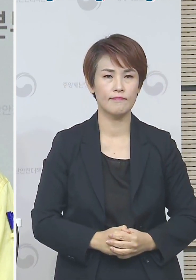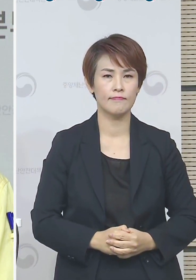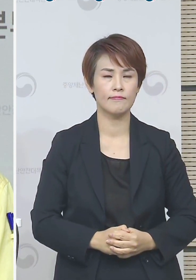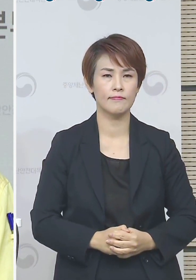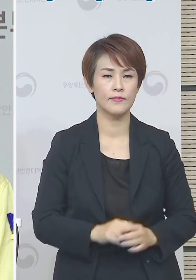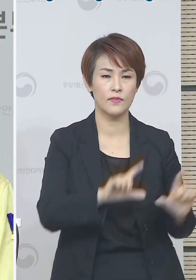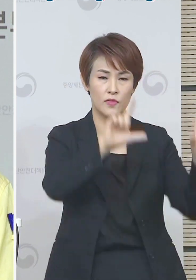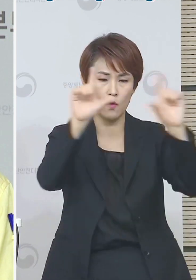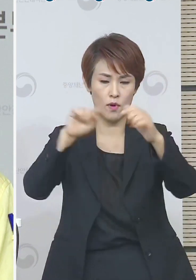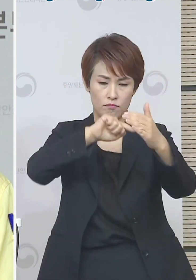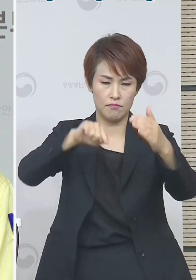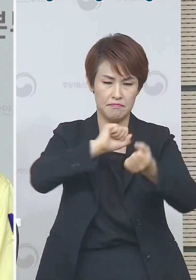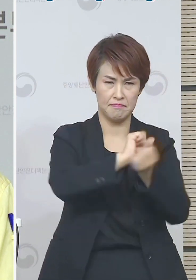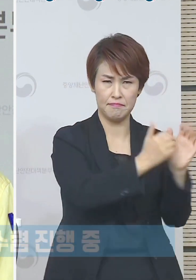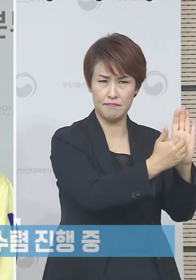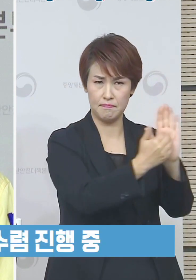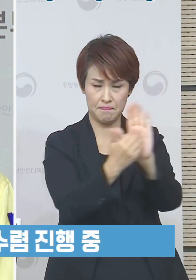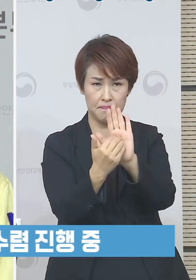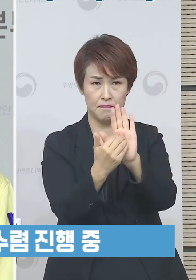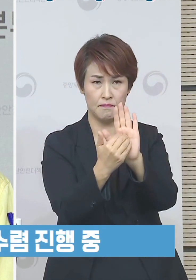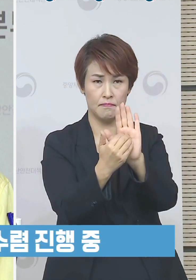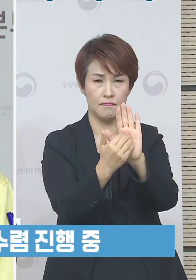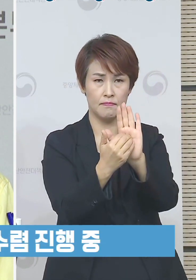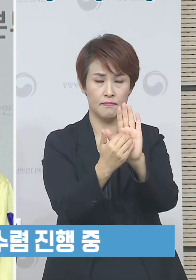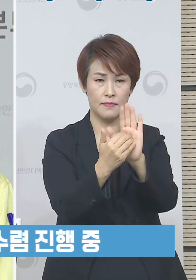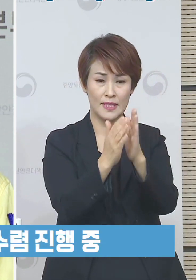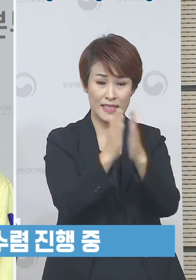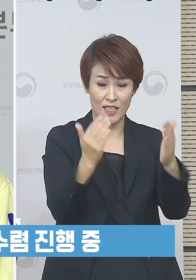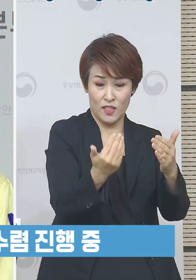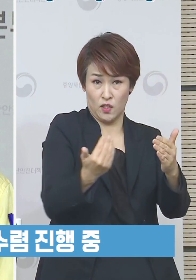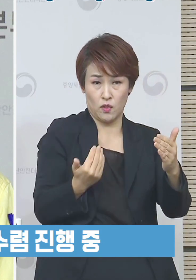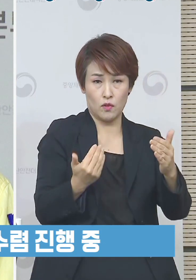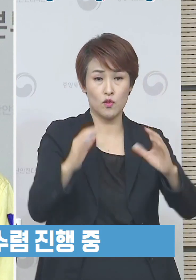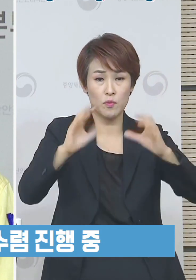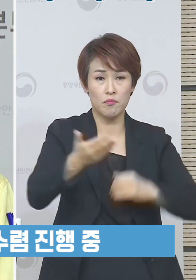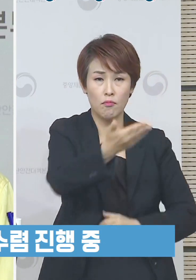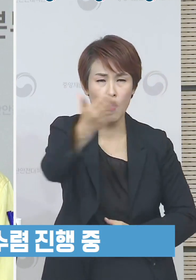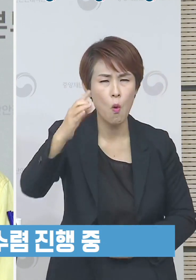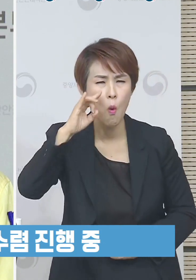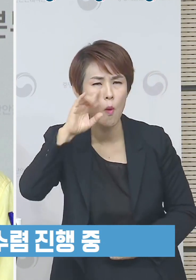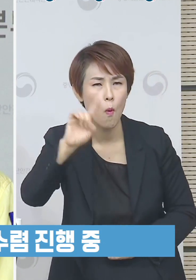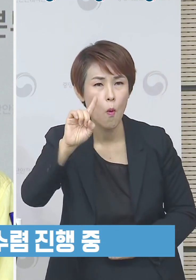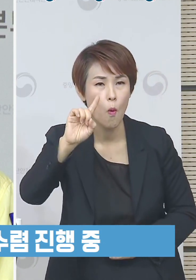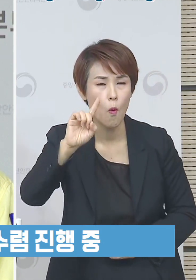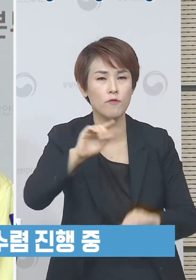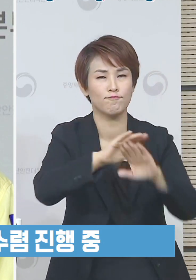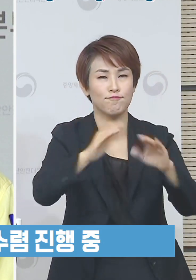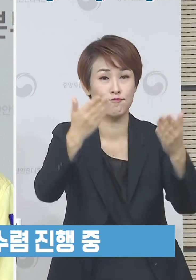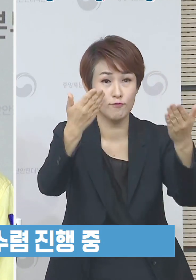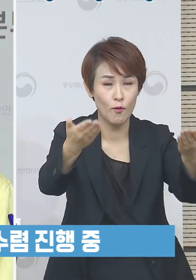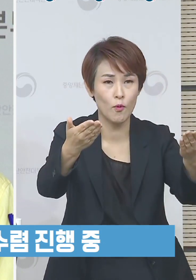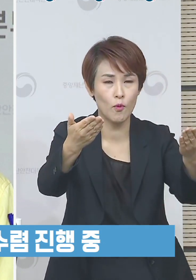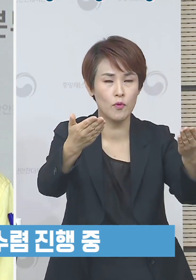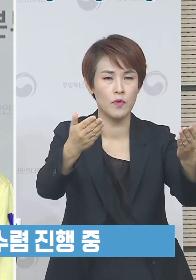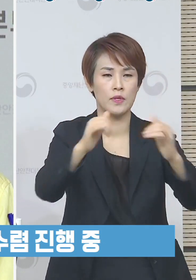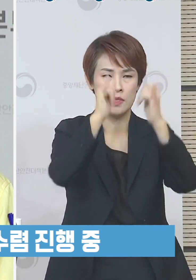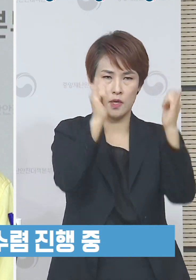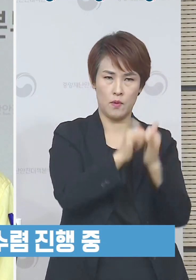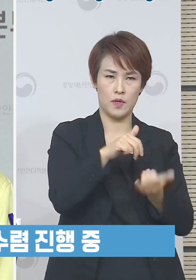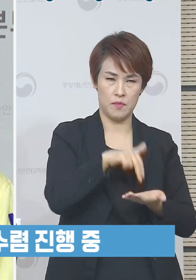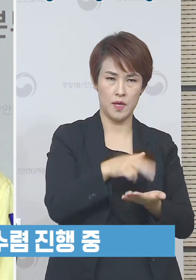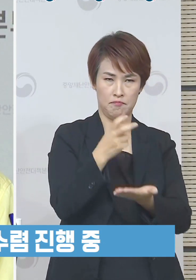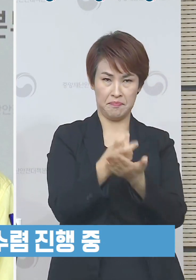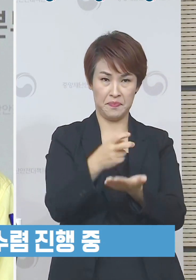가능한 생활방역의 시행 이전 국민들의 궁금한 점을 해소하고 다양한 제도적 사회적